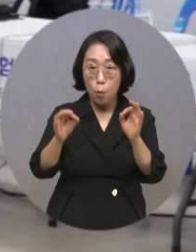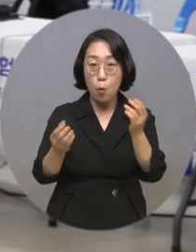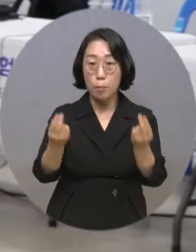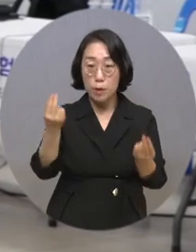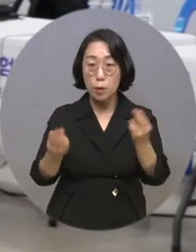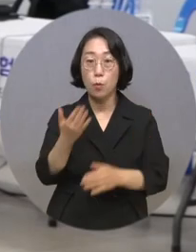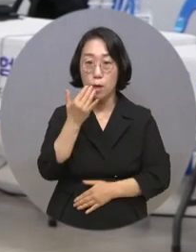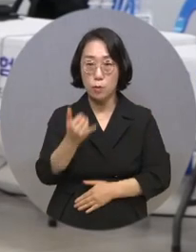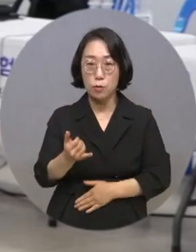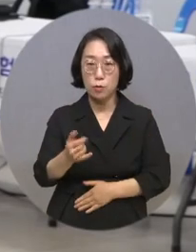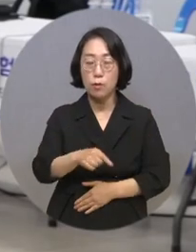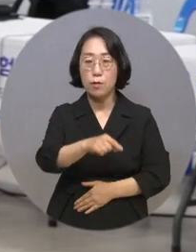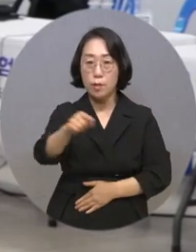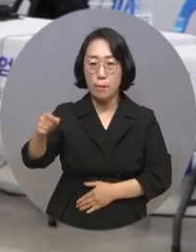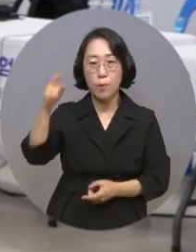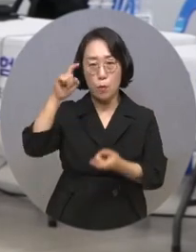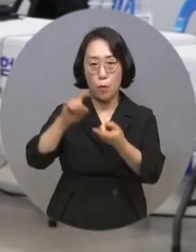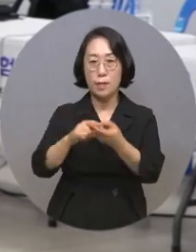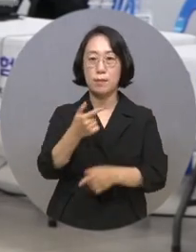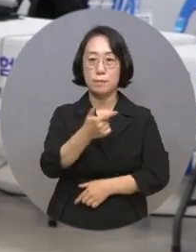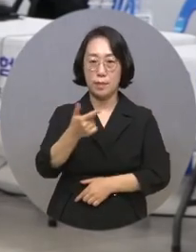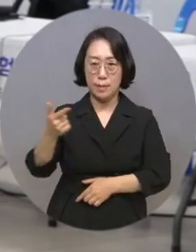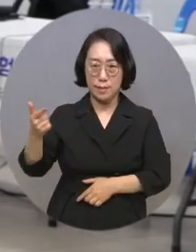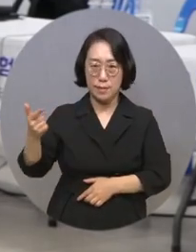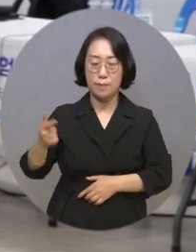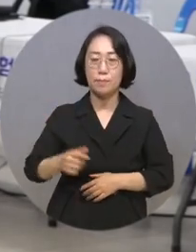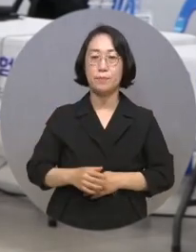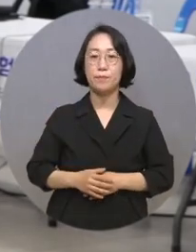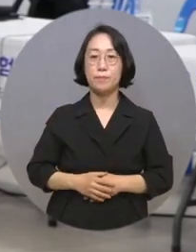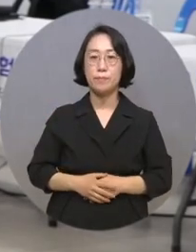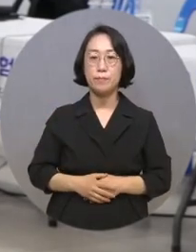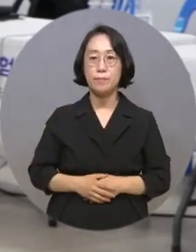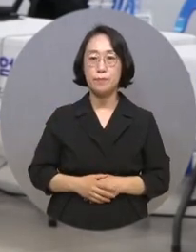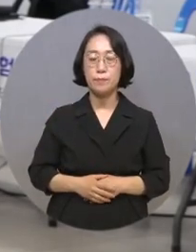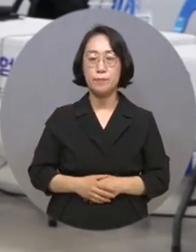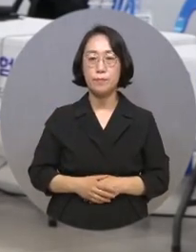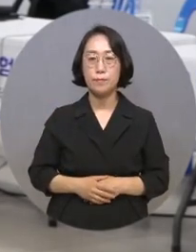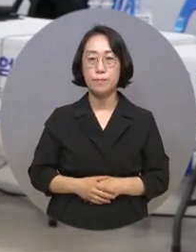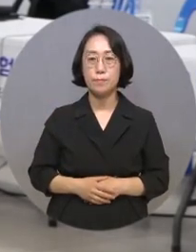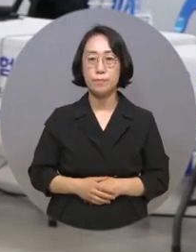있게 해 많은 호응을 받고 있습니다. 복지TV 뉴스 문경아입니다.